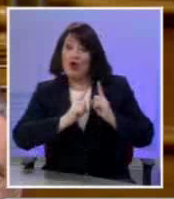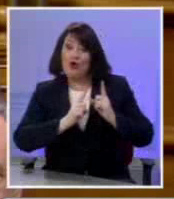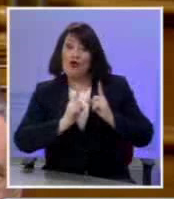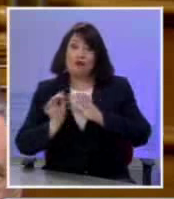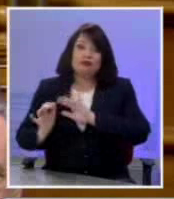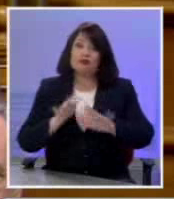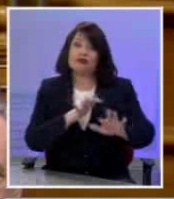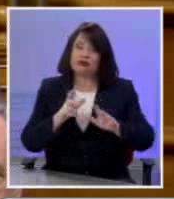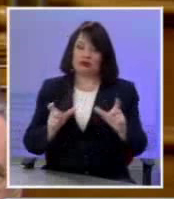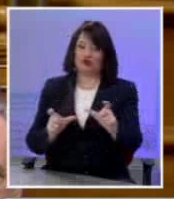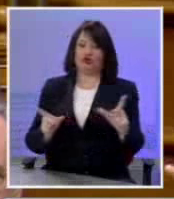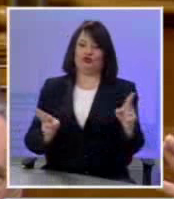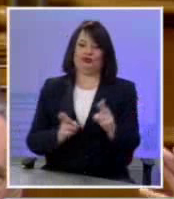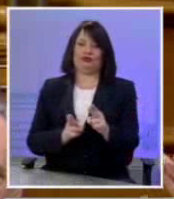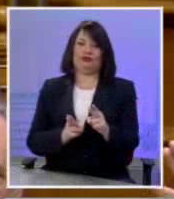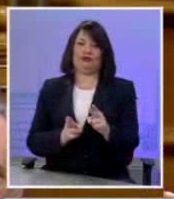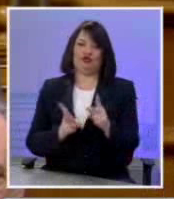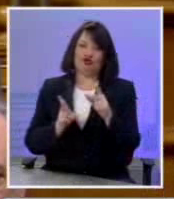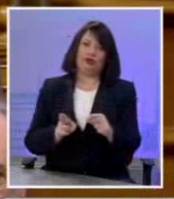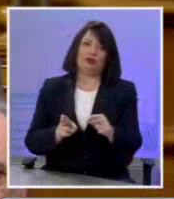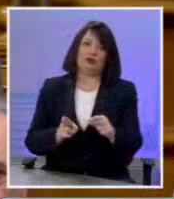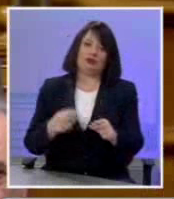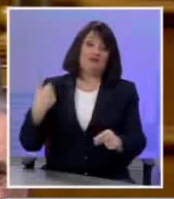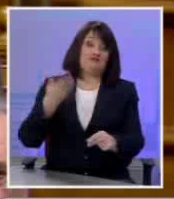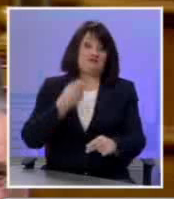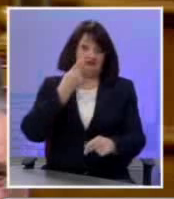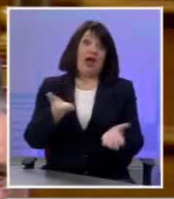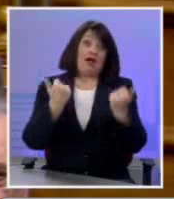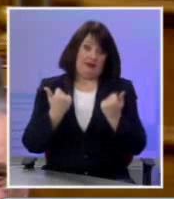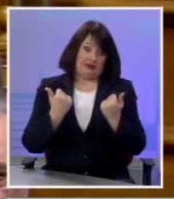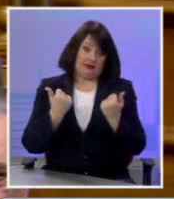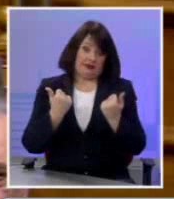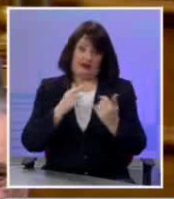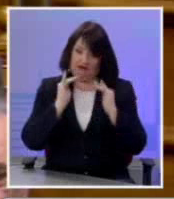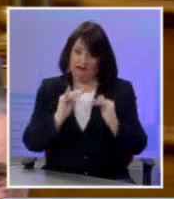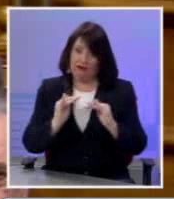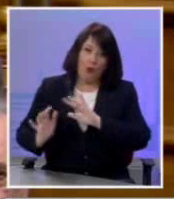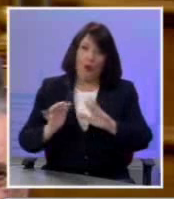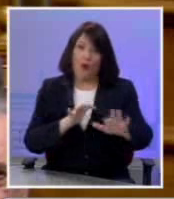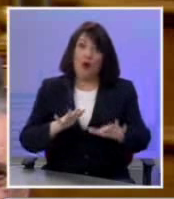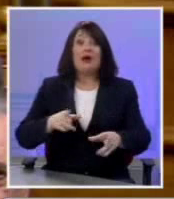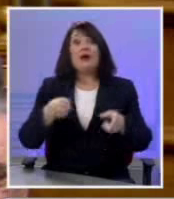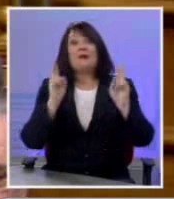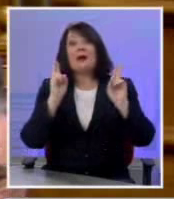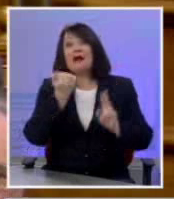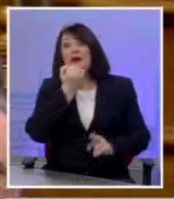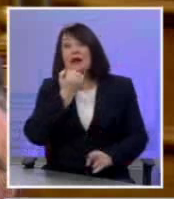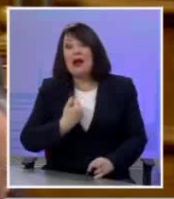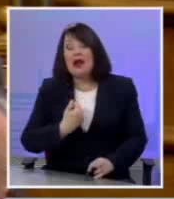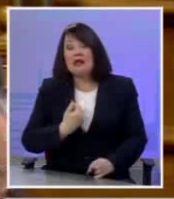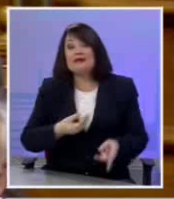ροές. Και μέχρι σήμερα αυτό δεν το έχουμε διαπιστώσει. Μακάρι να κάνω λάθος, μακάρι να